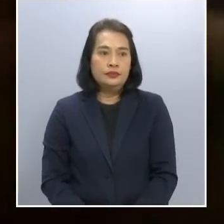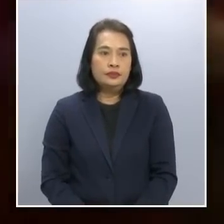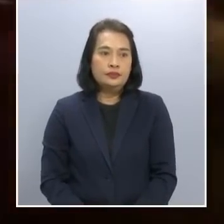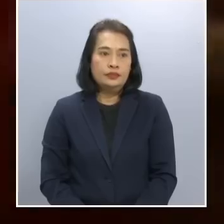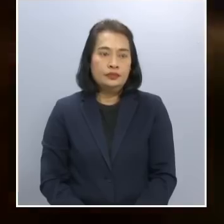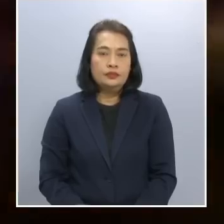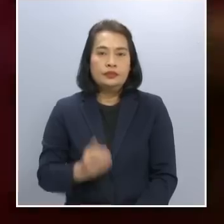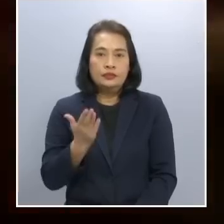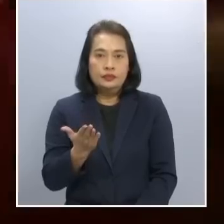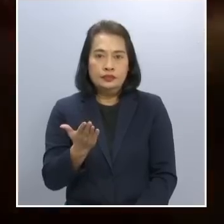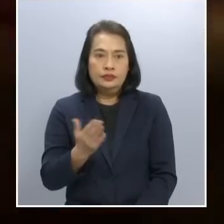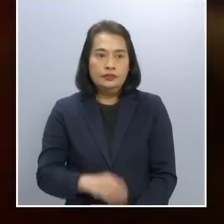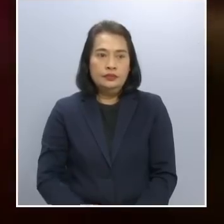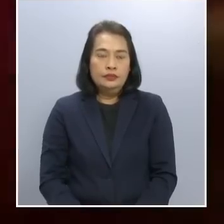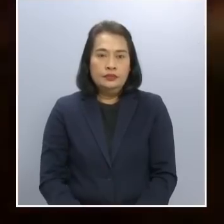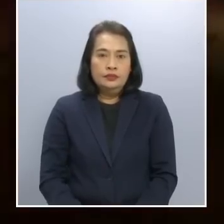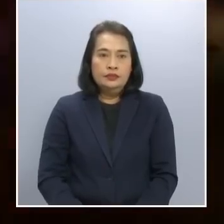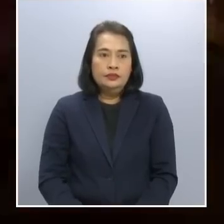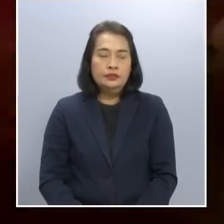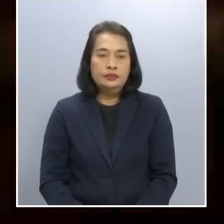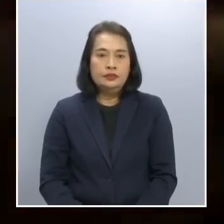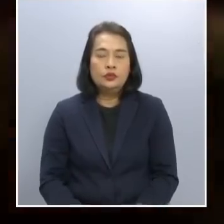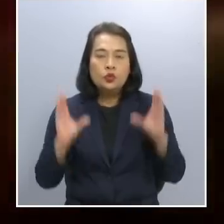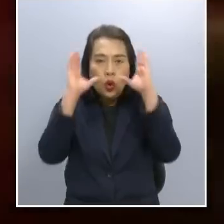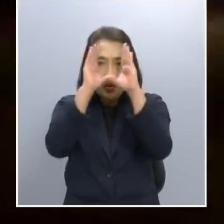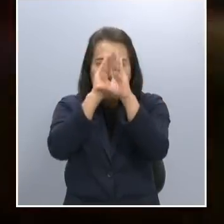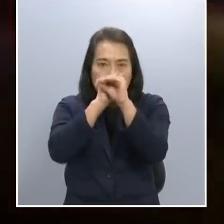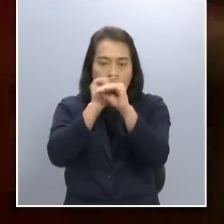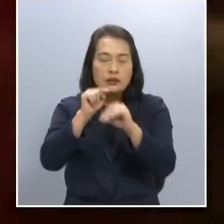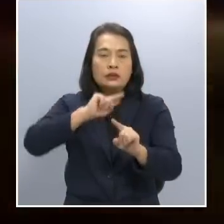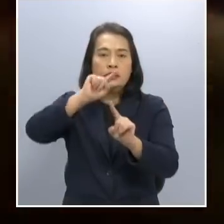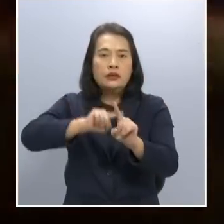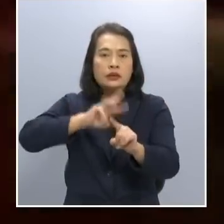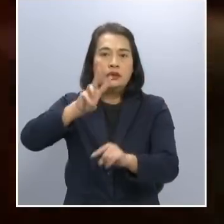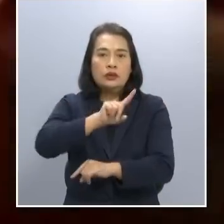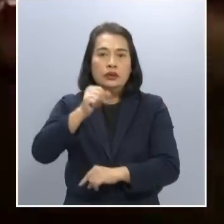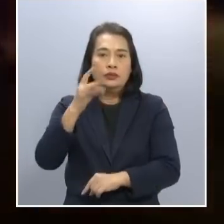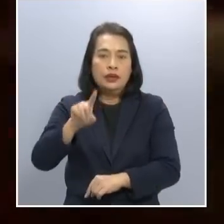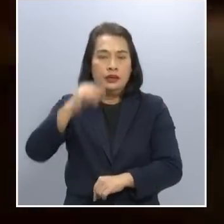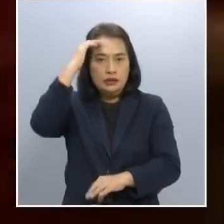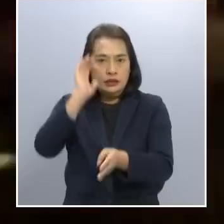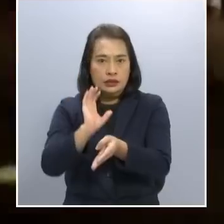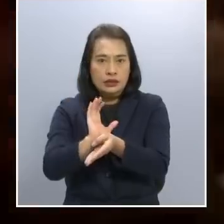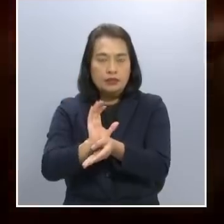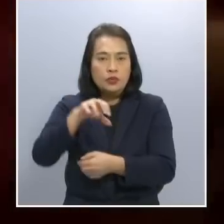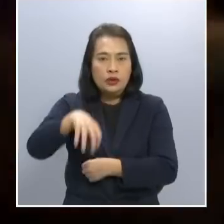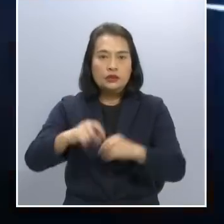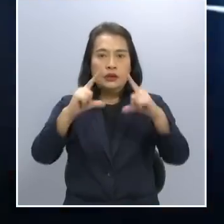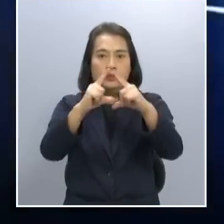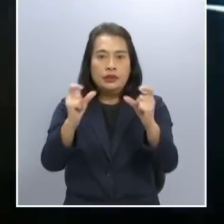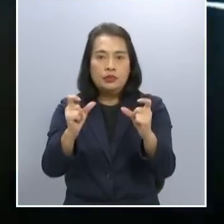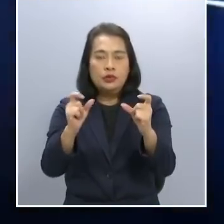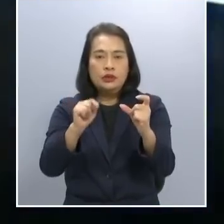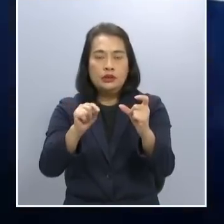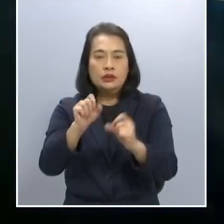เนี่ยครับเหตุทั้งหมดนะฮะเกิดขึ้นเมื่อคืนนี้นะครับ18มิถุนายนครับตำรวจที่สภ.ศรีเทพที่เพชรบูรณ์เขารับแจ้งเห